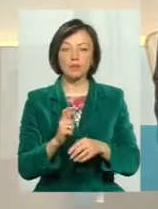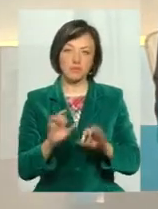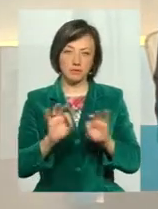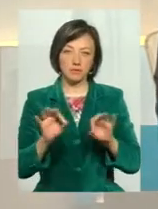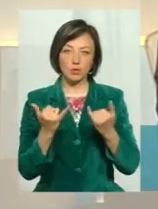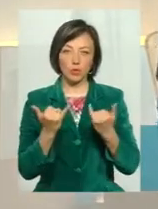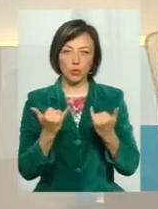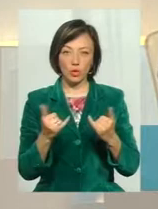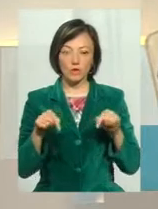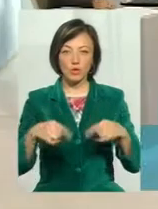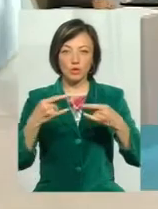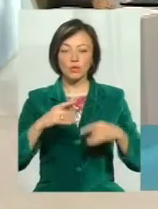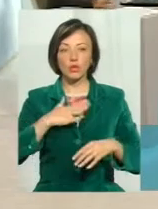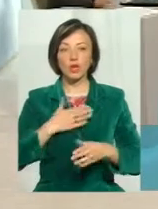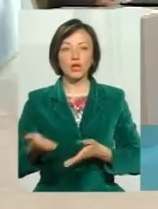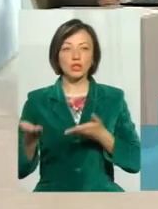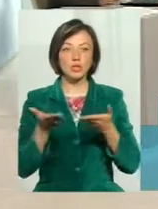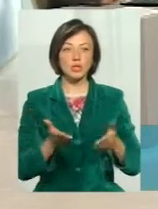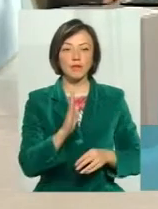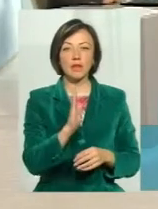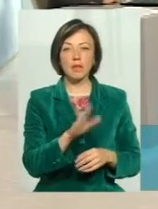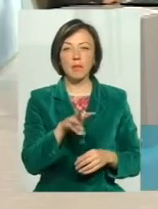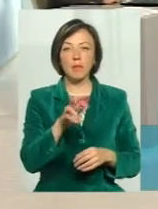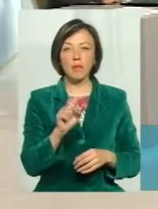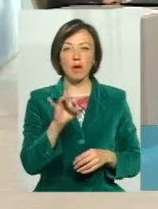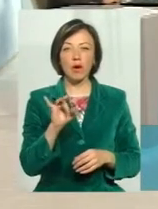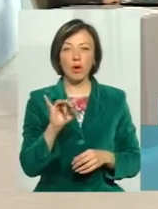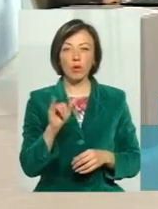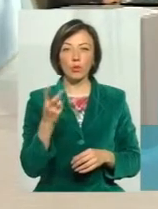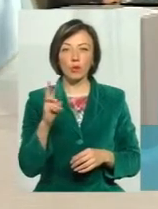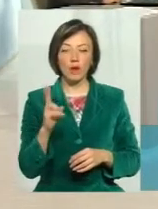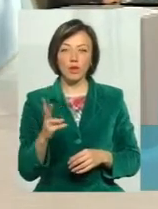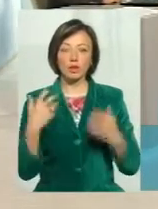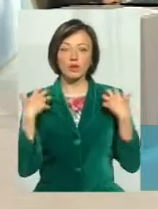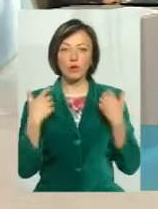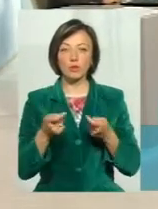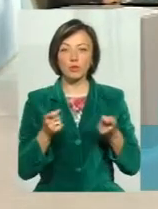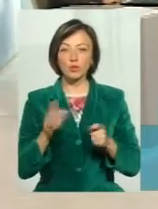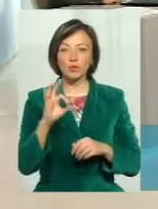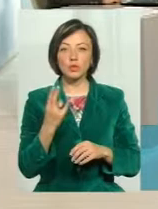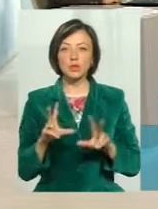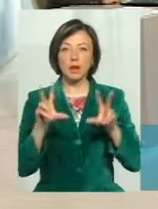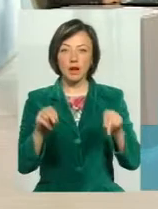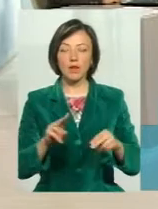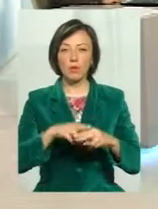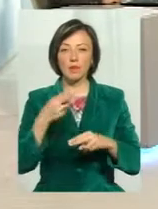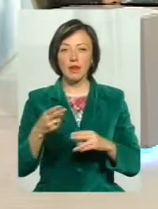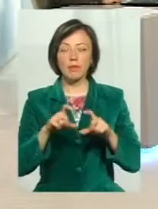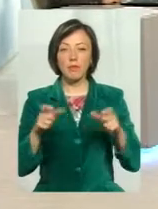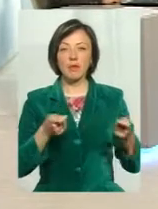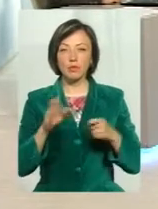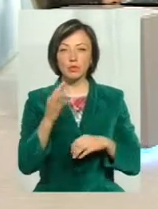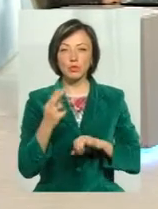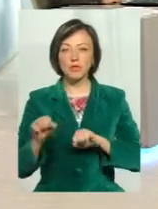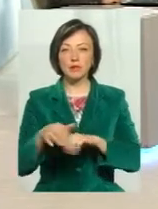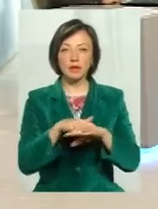у цій студії. Наш гість, знайомтесь, Вадим Маруняк, начальник управління соціальних гарантій та компенсацій Департаменту соціального захисту